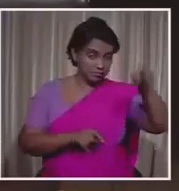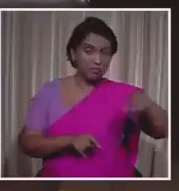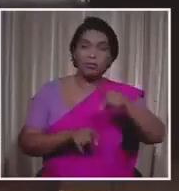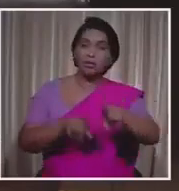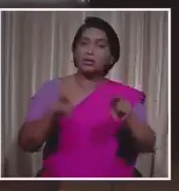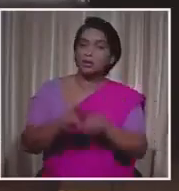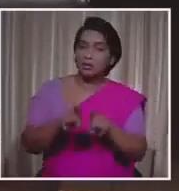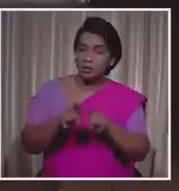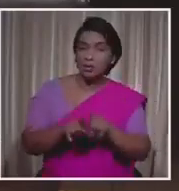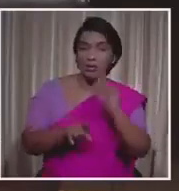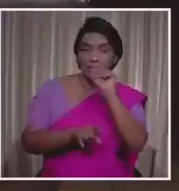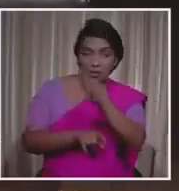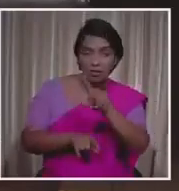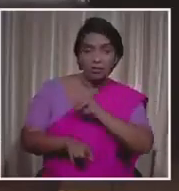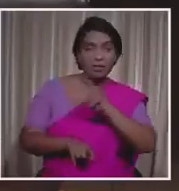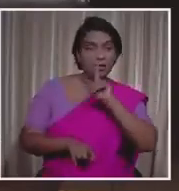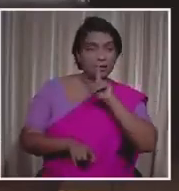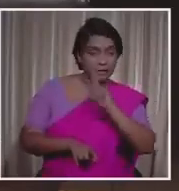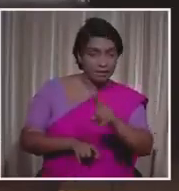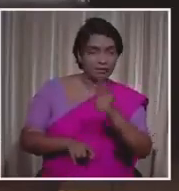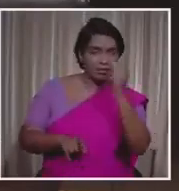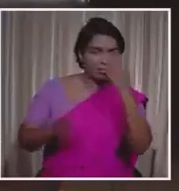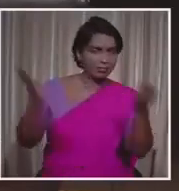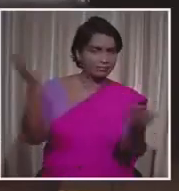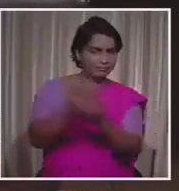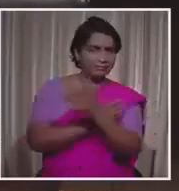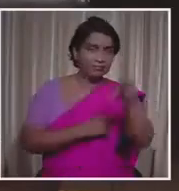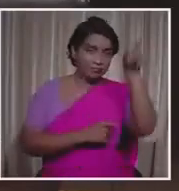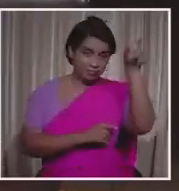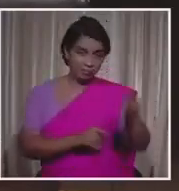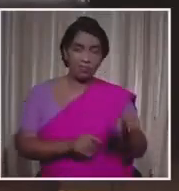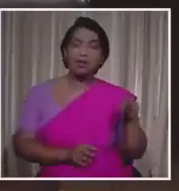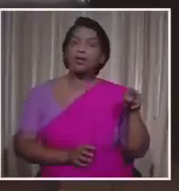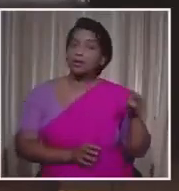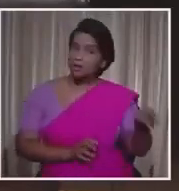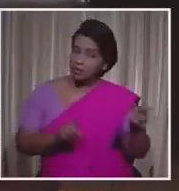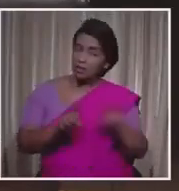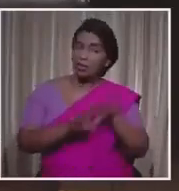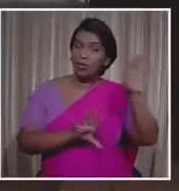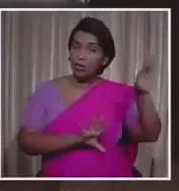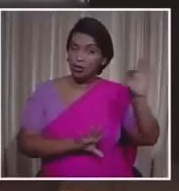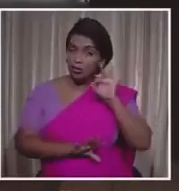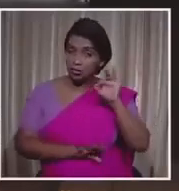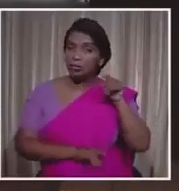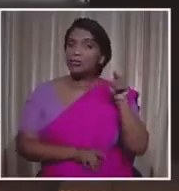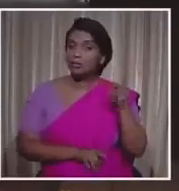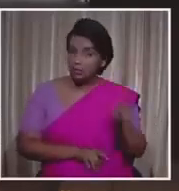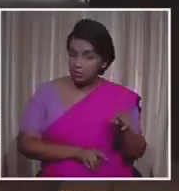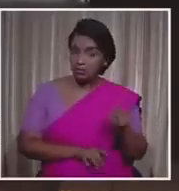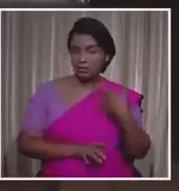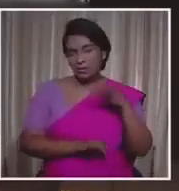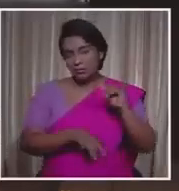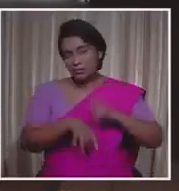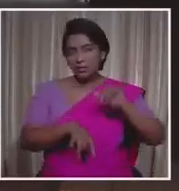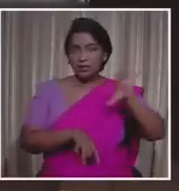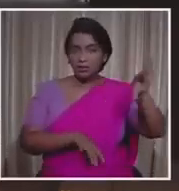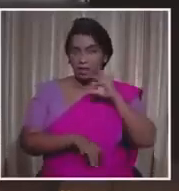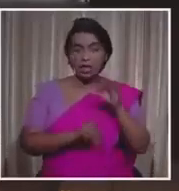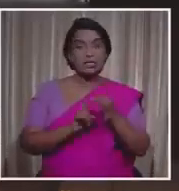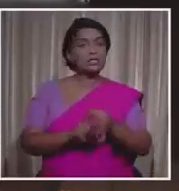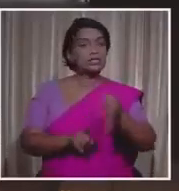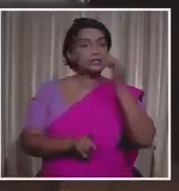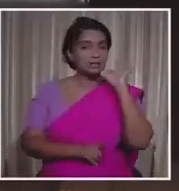එසේ යෝජනා කිරීමට අපේක්ෂා කරනු ලබන මන්ත්‍රීවරයා එසේ තෝරාපත් කර ගනු ලැබුවහොත්